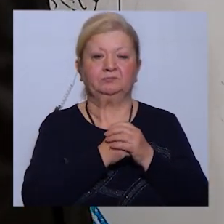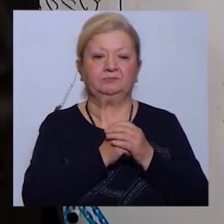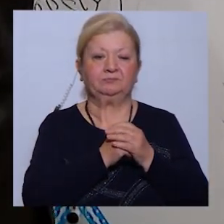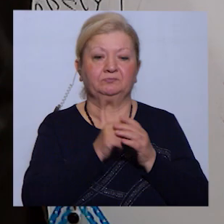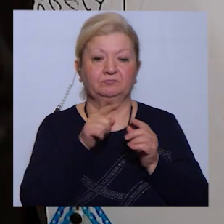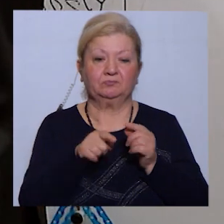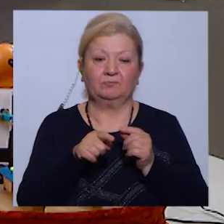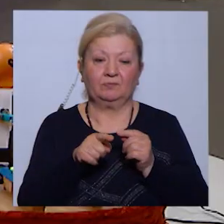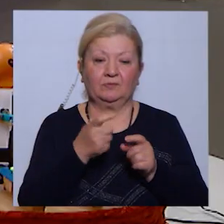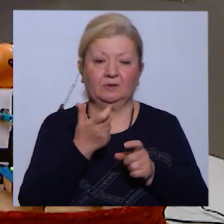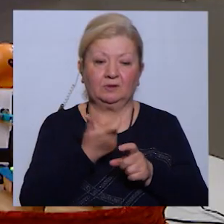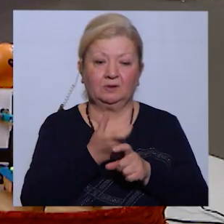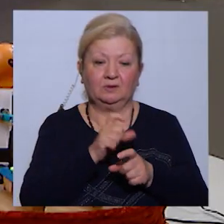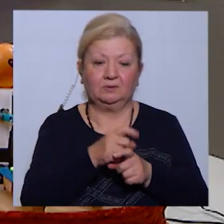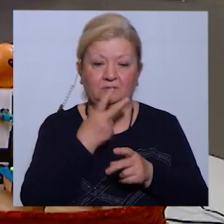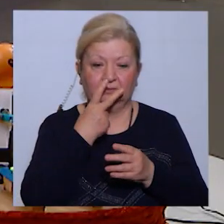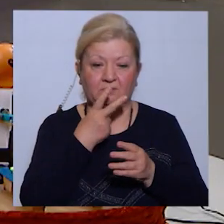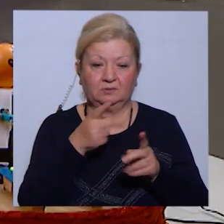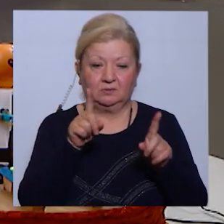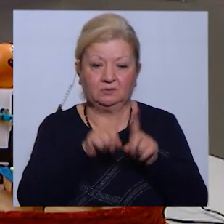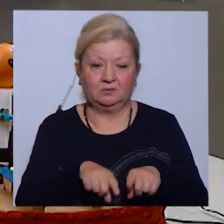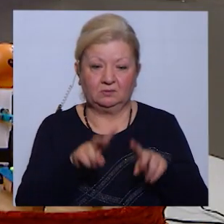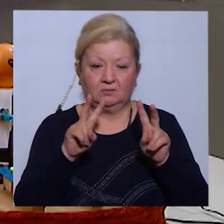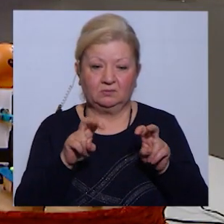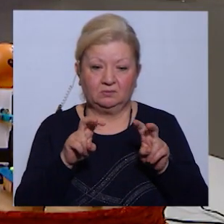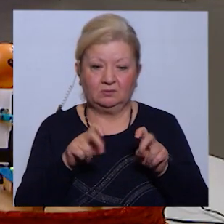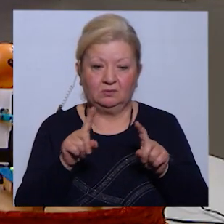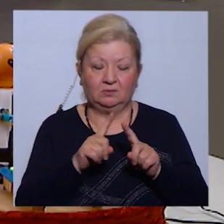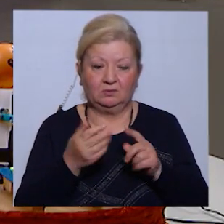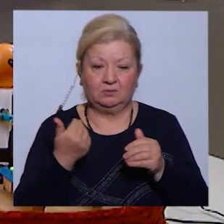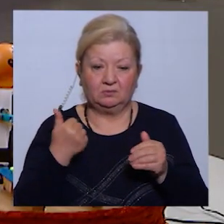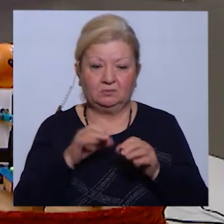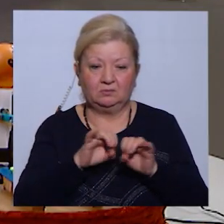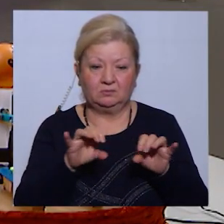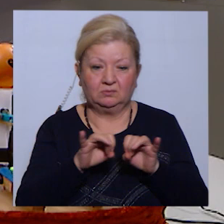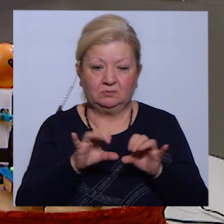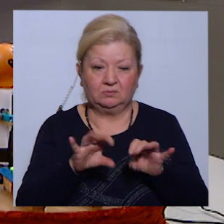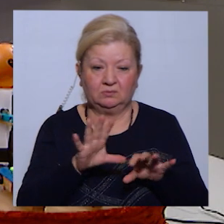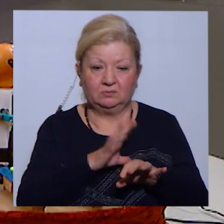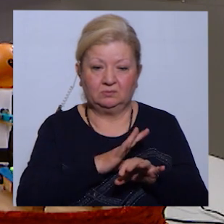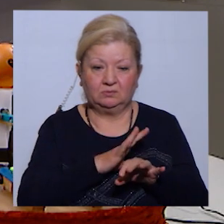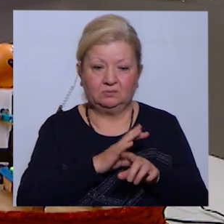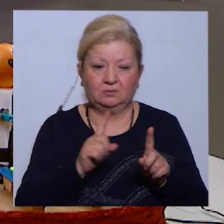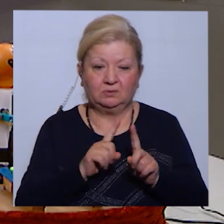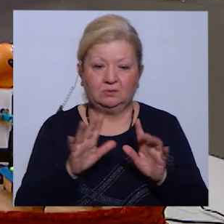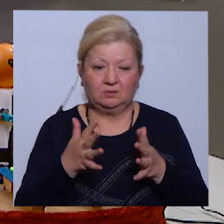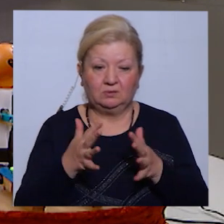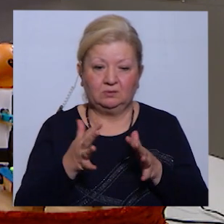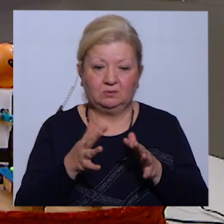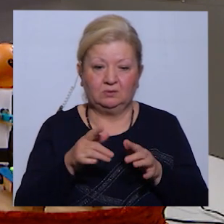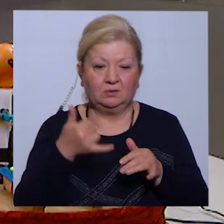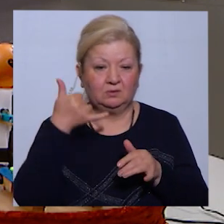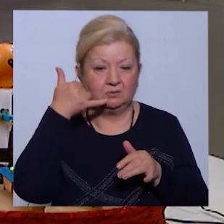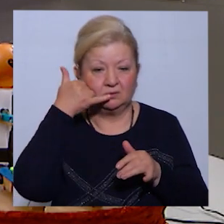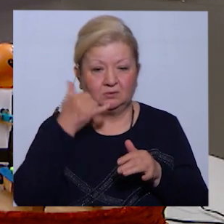აი ეს ძალიან გავს ამ თემას, რომელზეც წეღან ვისაუბრეთ, როგორც გითხარით, რა ხდებოდა